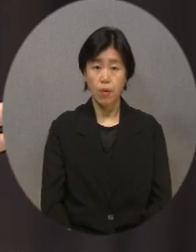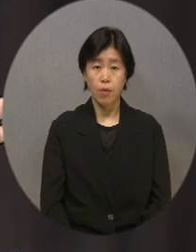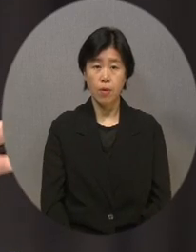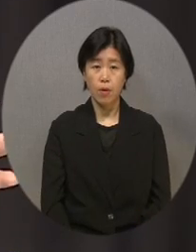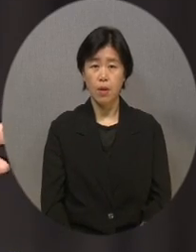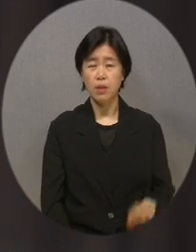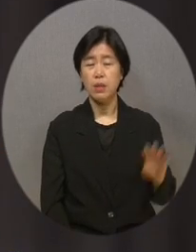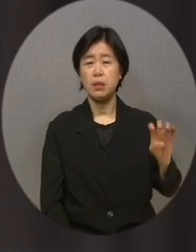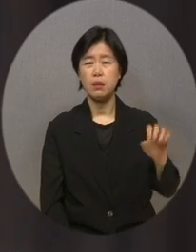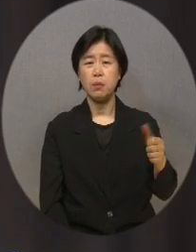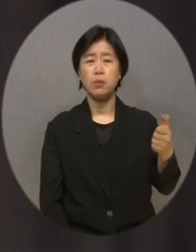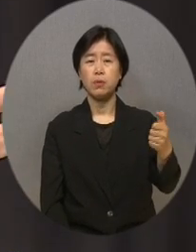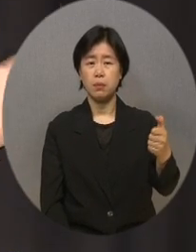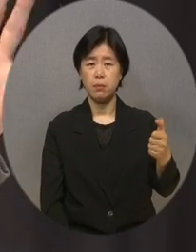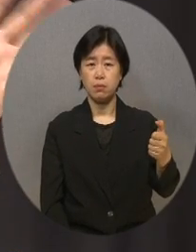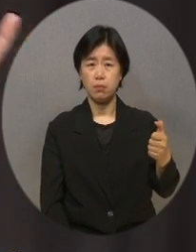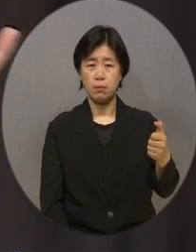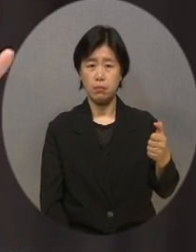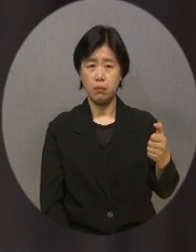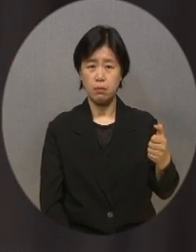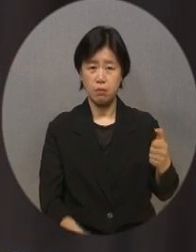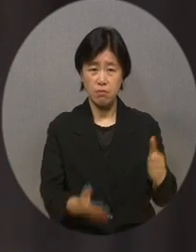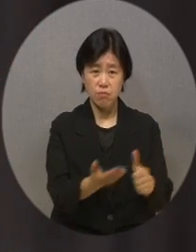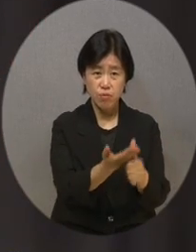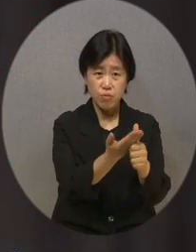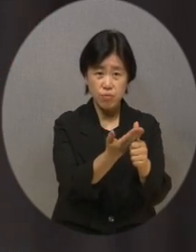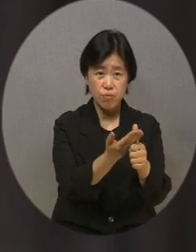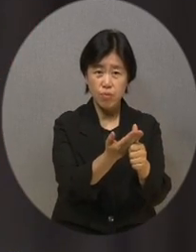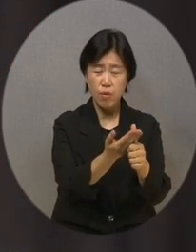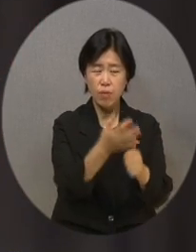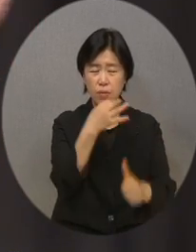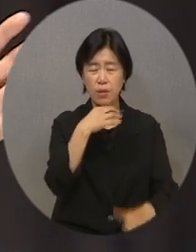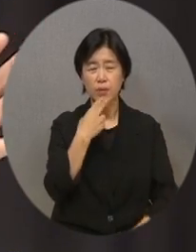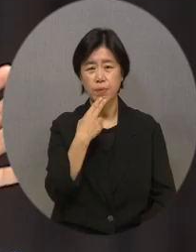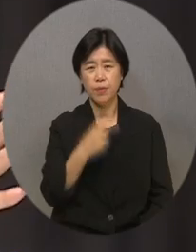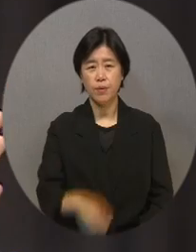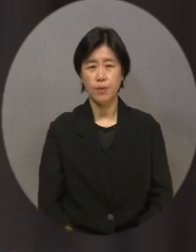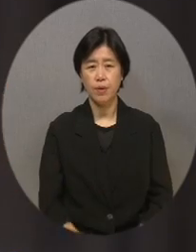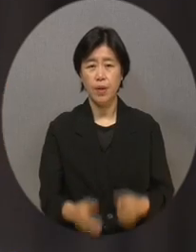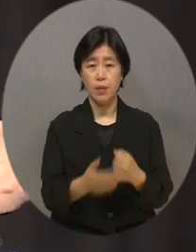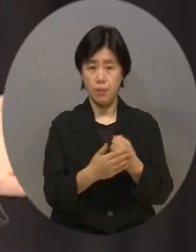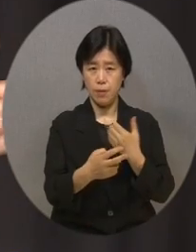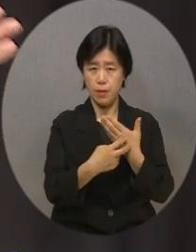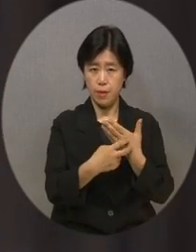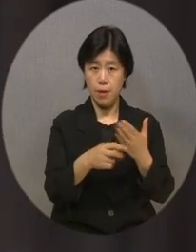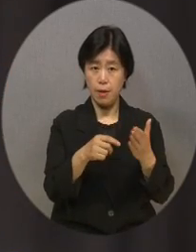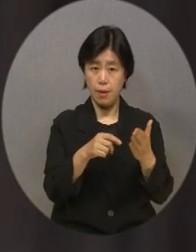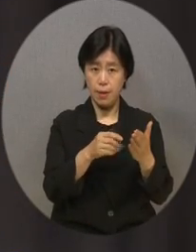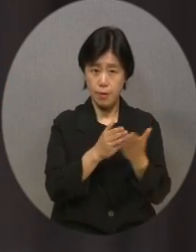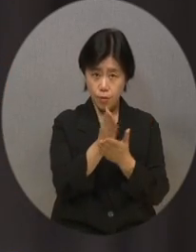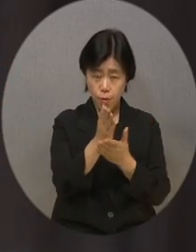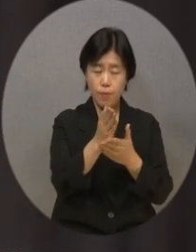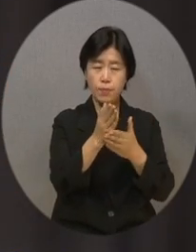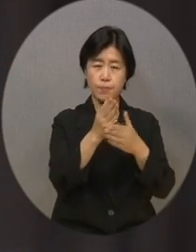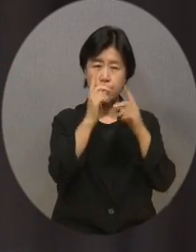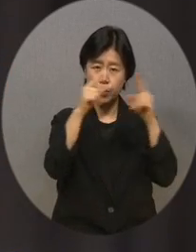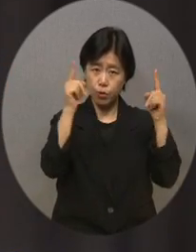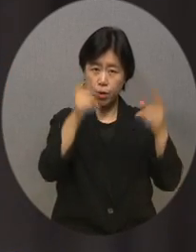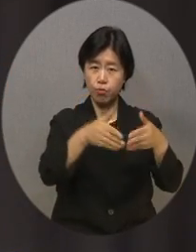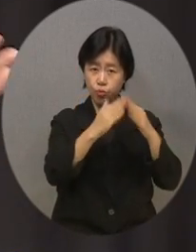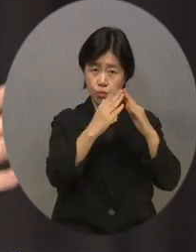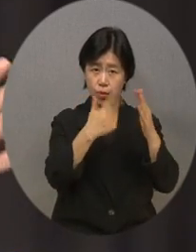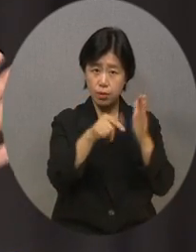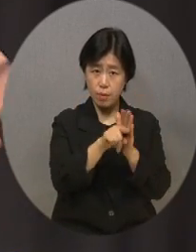뭐 40명, 50명 해가지고 답이 안 나오거든요. 그래서 의대를 세운다 하더라도 최소한 100명 정도는 넘어가야